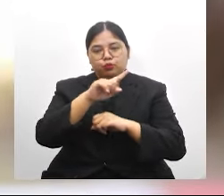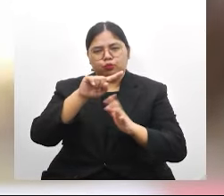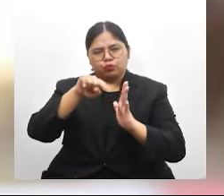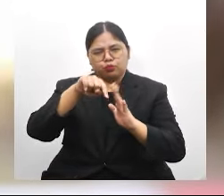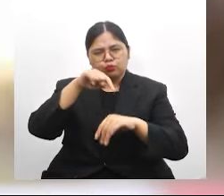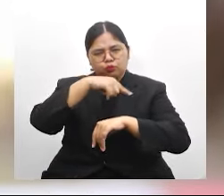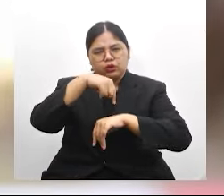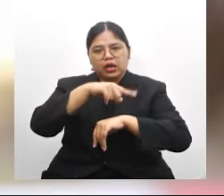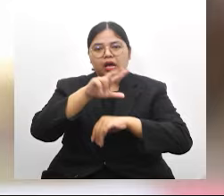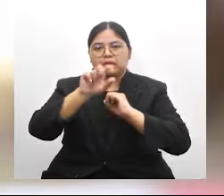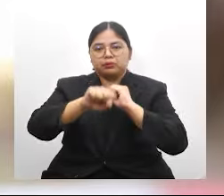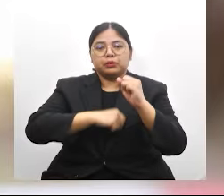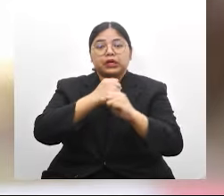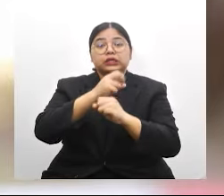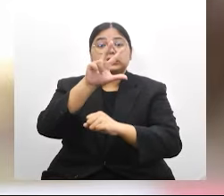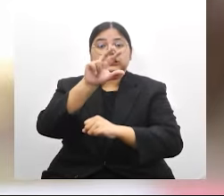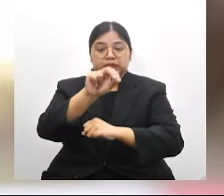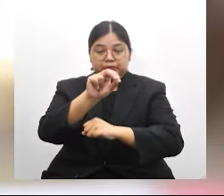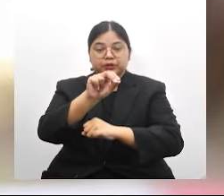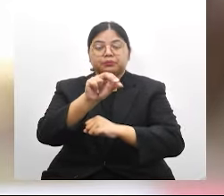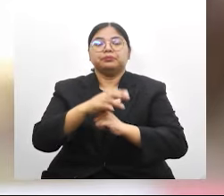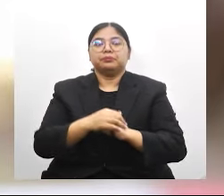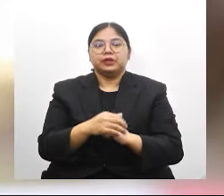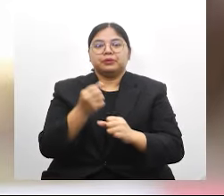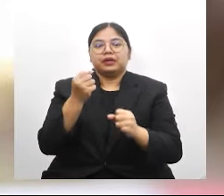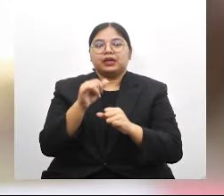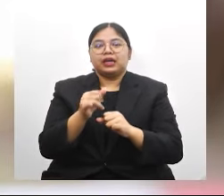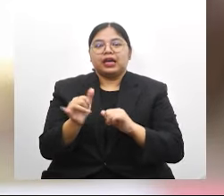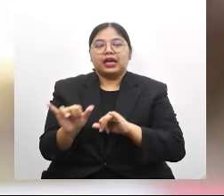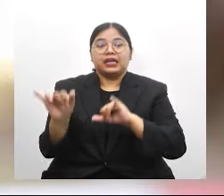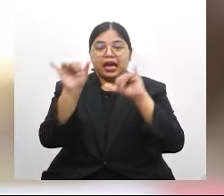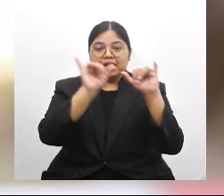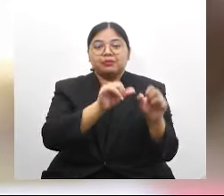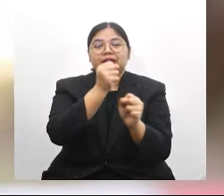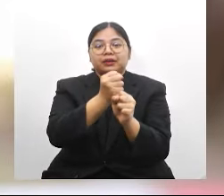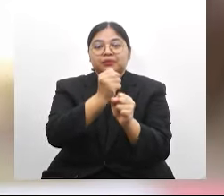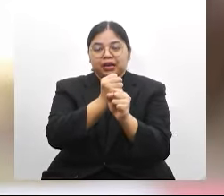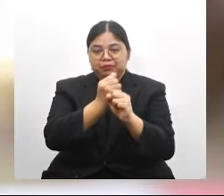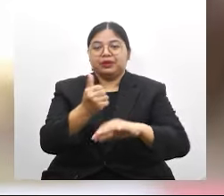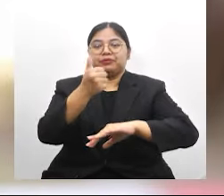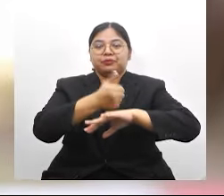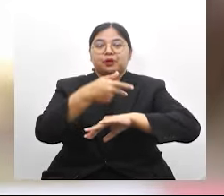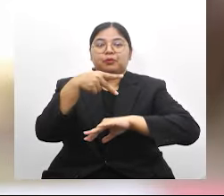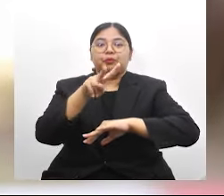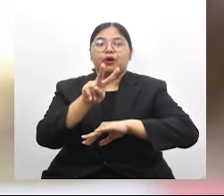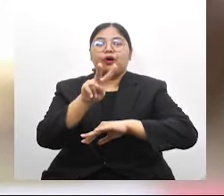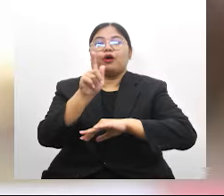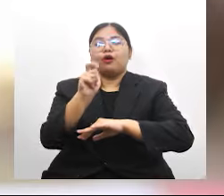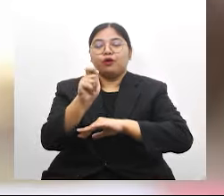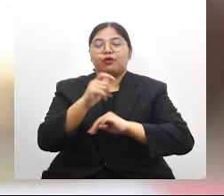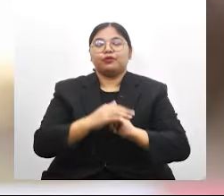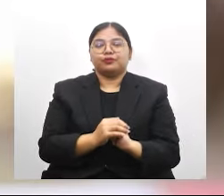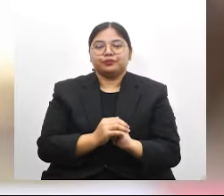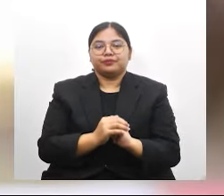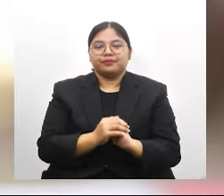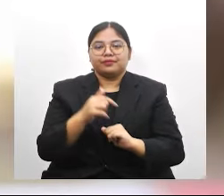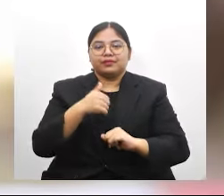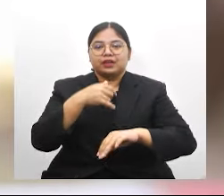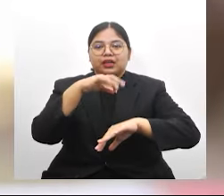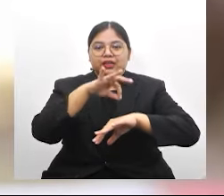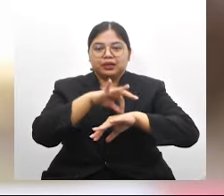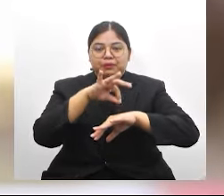ปีนะคะที่ดิฉันได้มีโอกาสกลับมาในทำงานในตำแหน่งผู้อำนวยการที่นี่นะคะในช่วงของการปฏิบัติหน้าที่ของครูภาษา